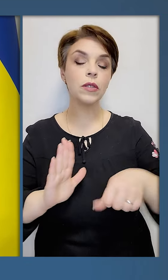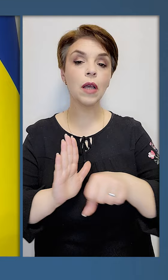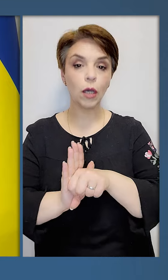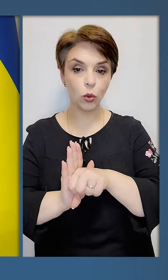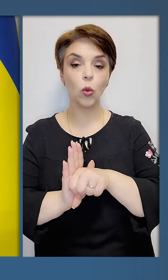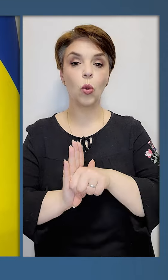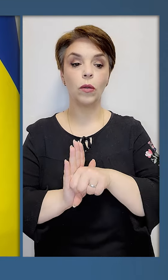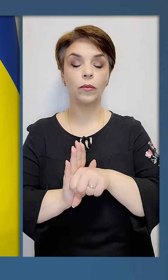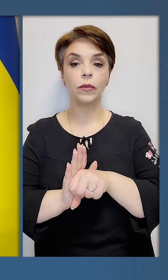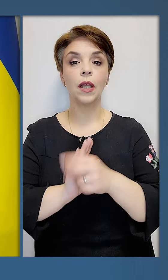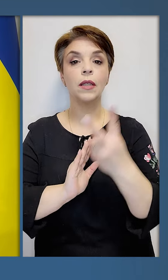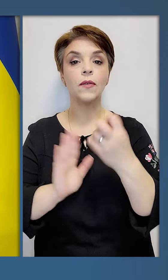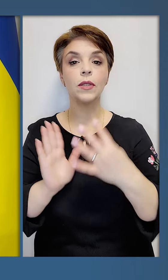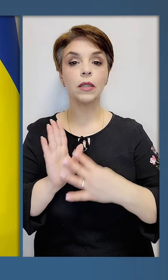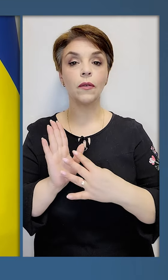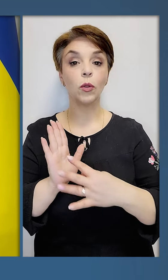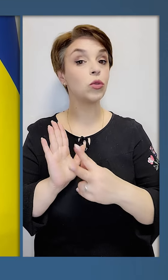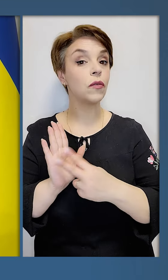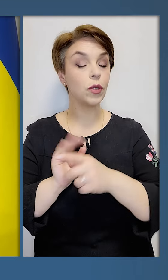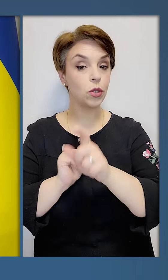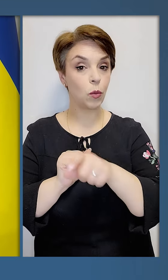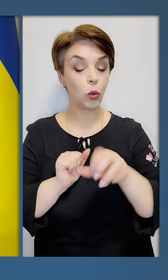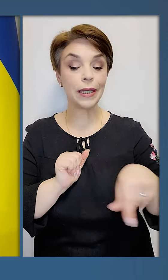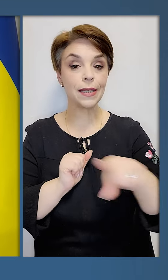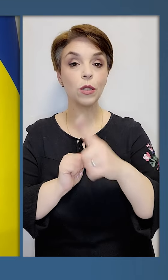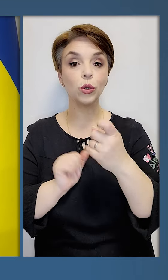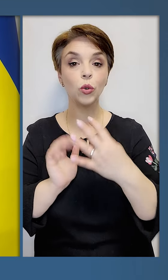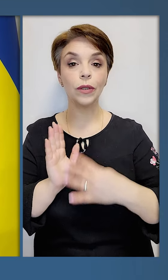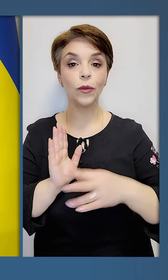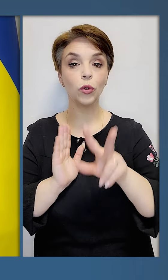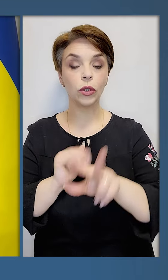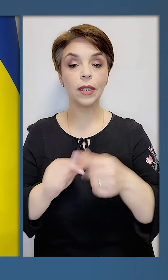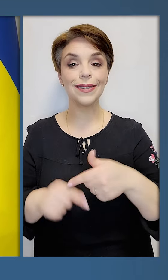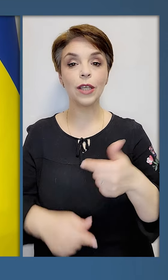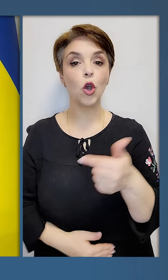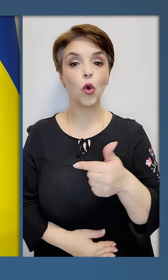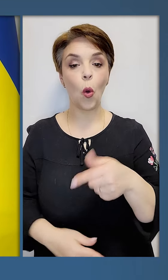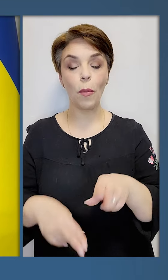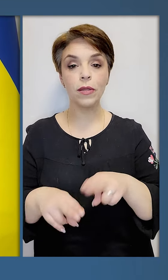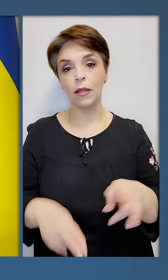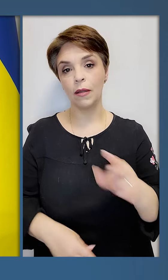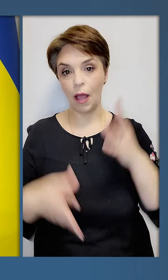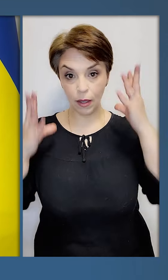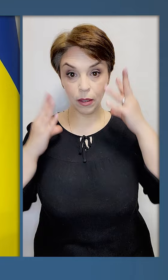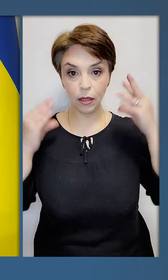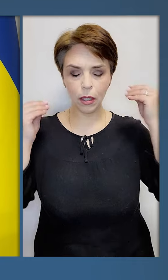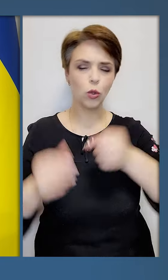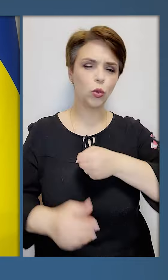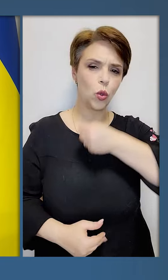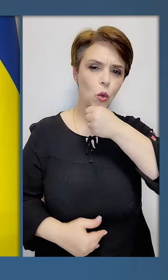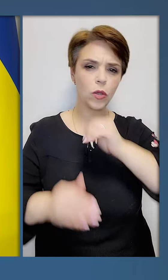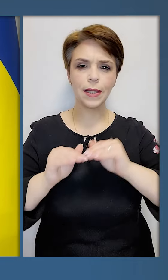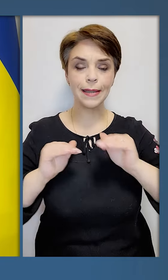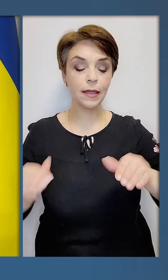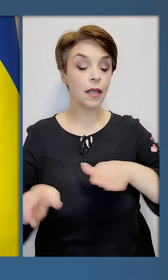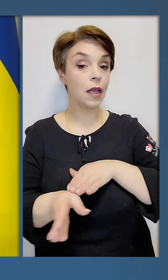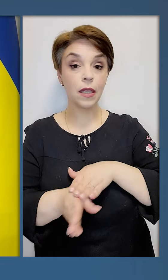загинуло 298 людей, із них 193 громадянина Нідерландів. Дорослі,